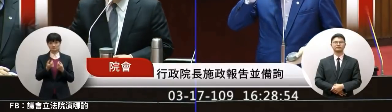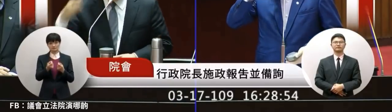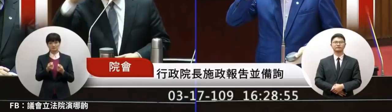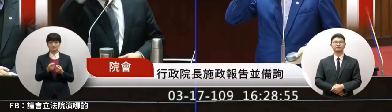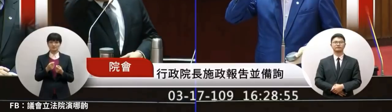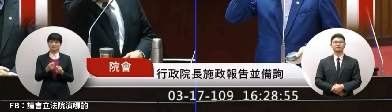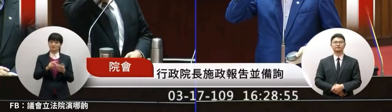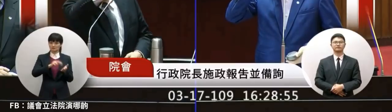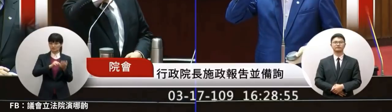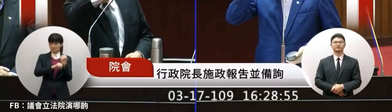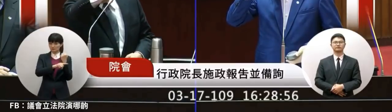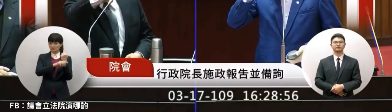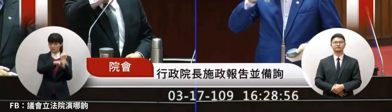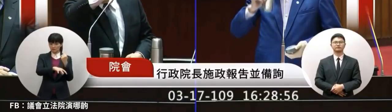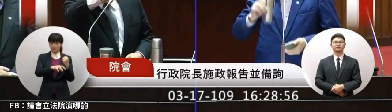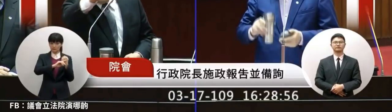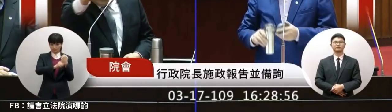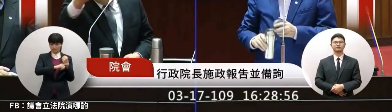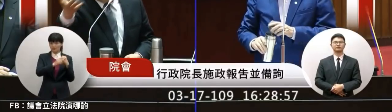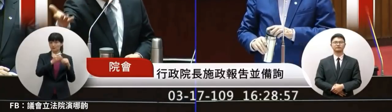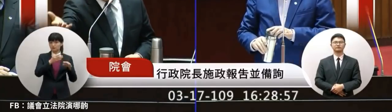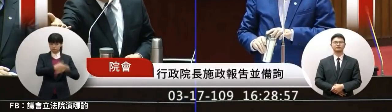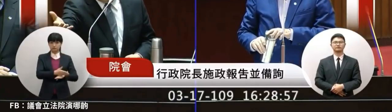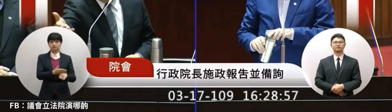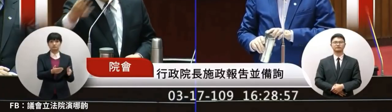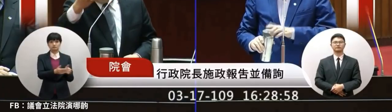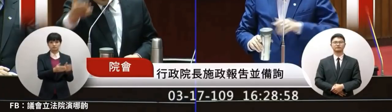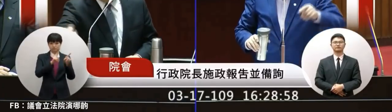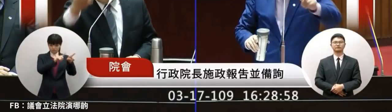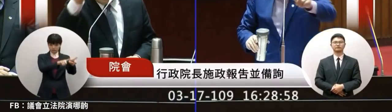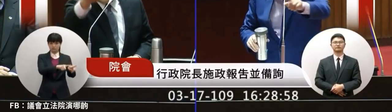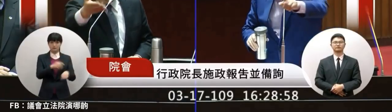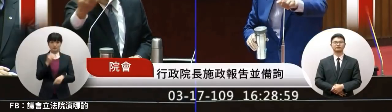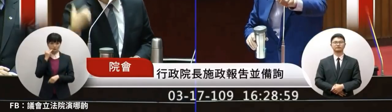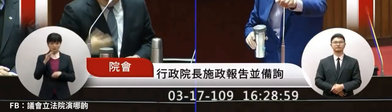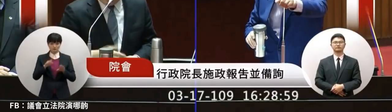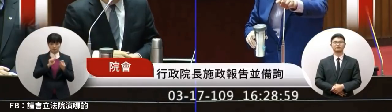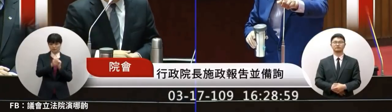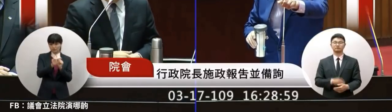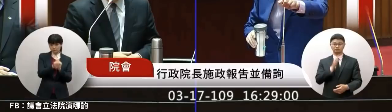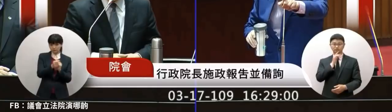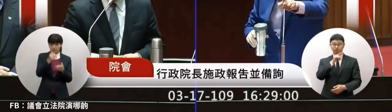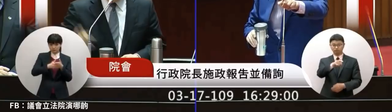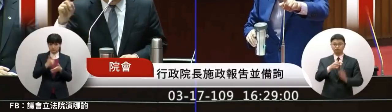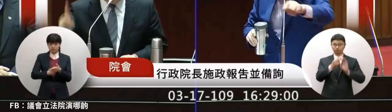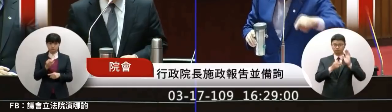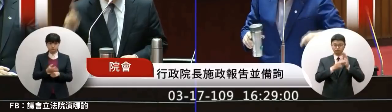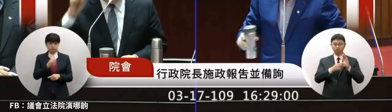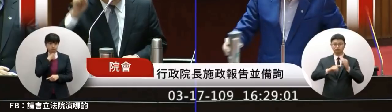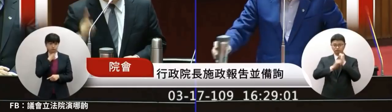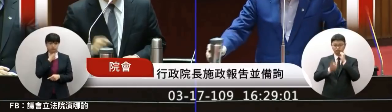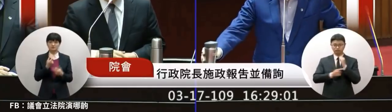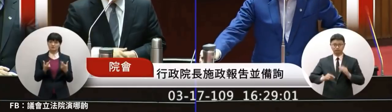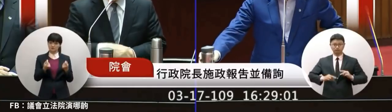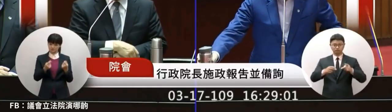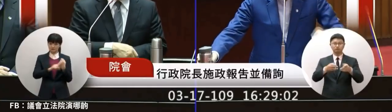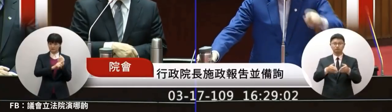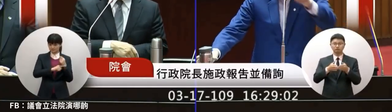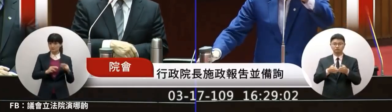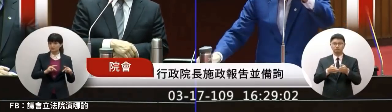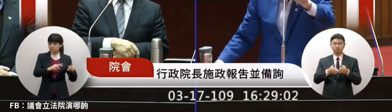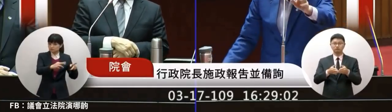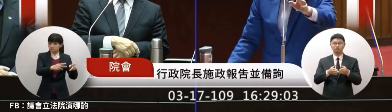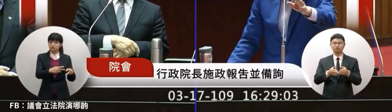现在你如果要减这三个税，也一定要修法，所以都要 经过归院呢。这他说要减， 逻辑是一贯的。